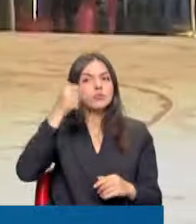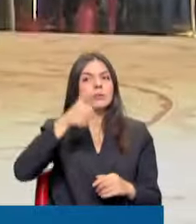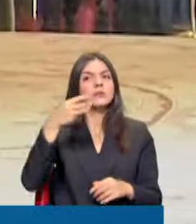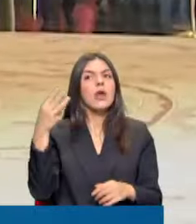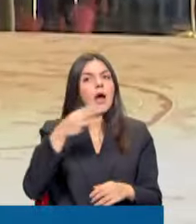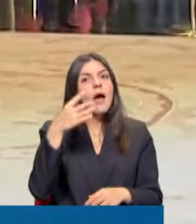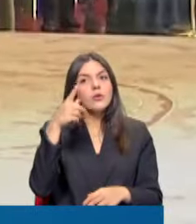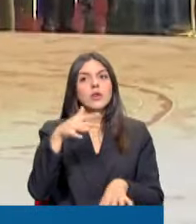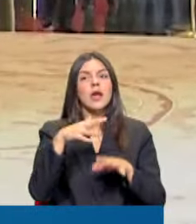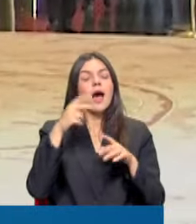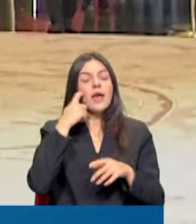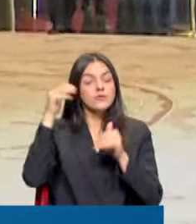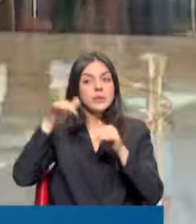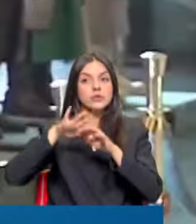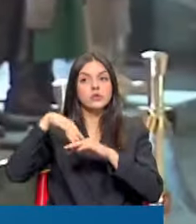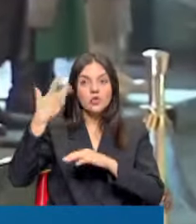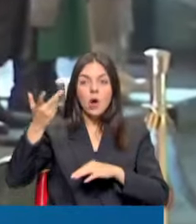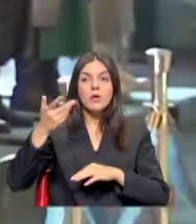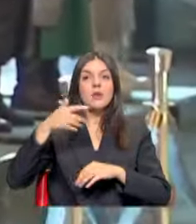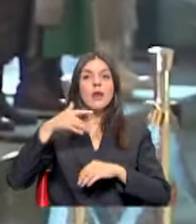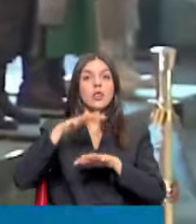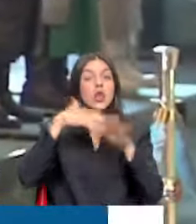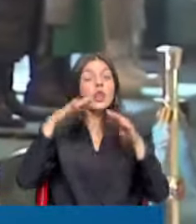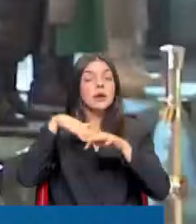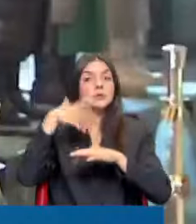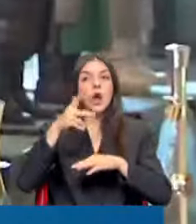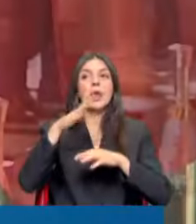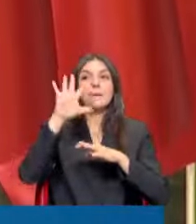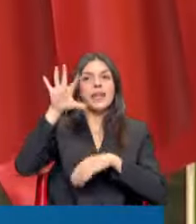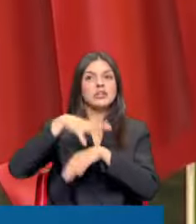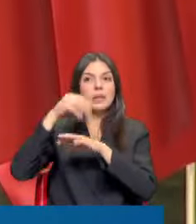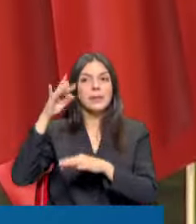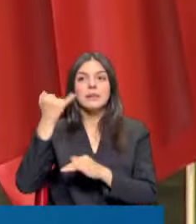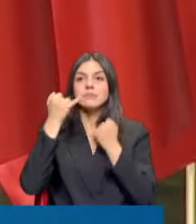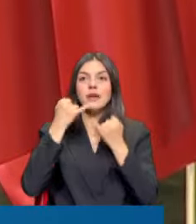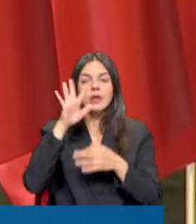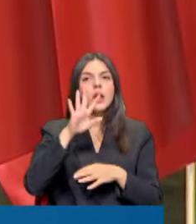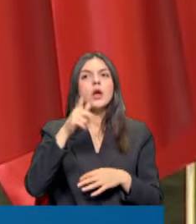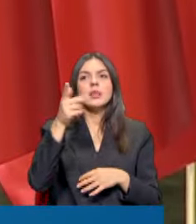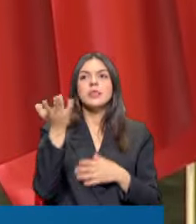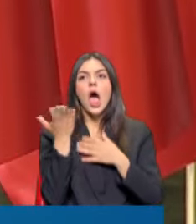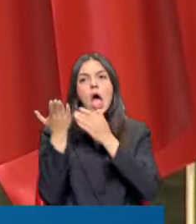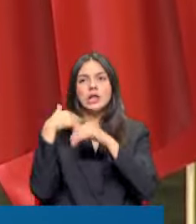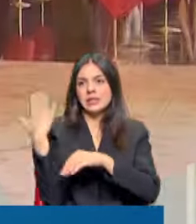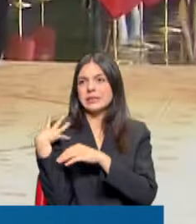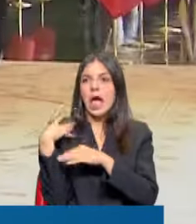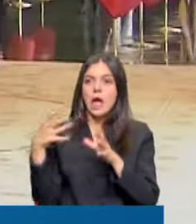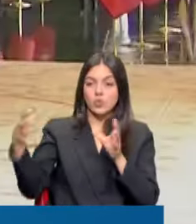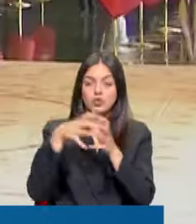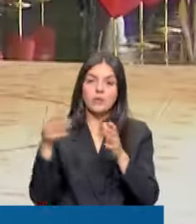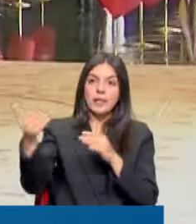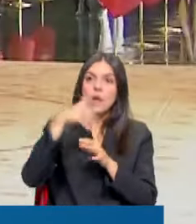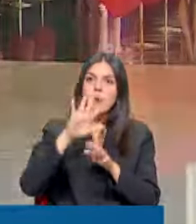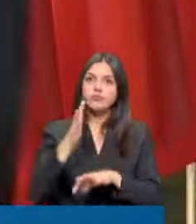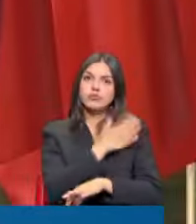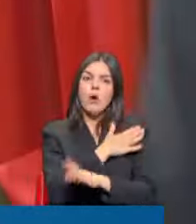ise Anıtkabir'deki törenlerden sonra Beştepe'de tebrikleri kabul etti. Tebrik törenlerinde konuklar daha önce Erdoğan'ın sağındaki bölümden salona giriyordu. Bu kez